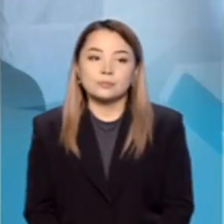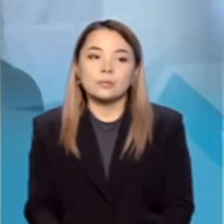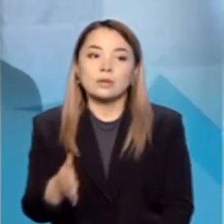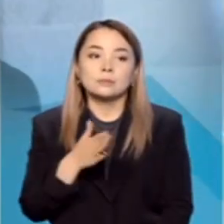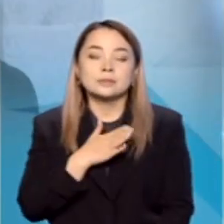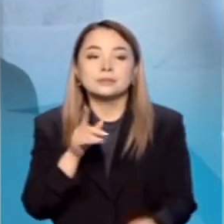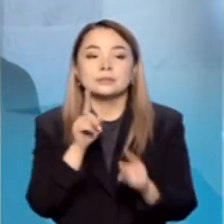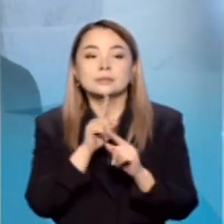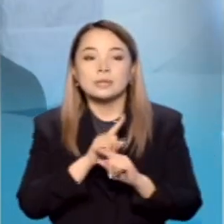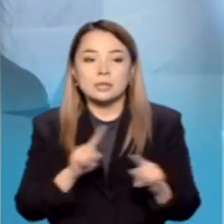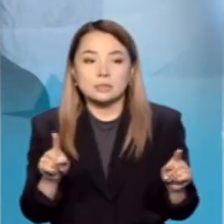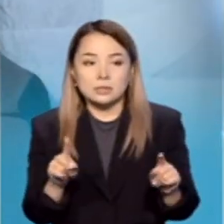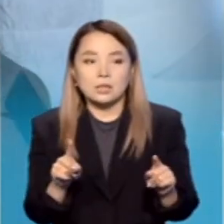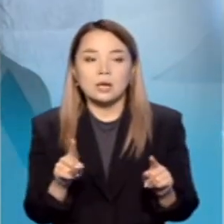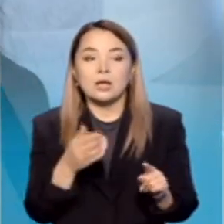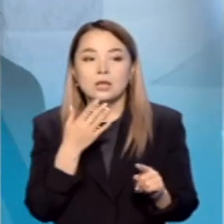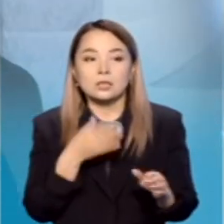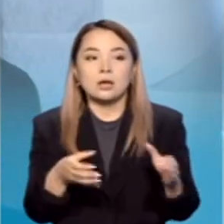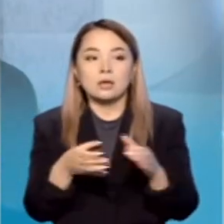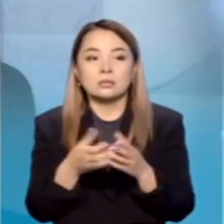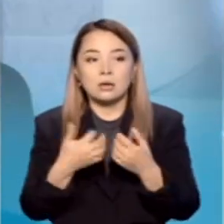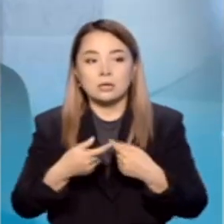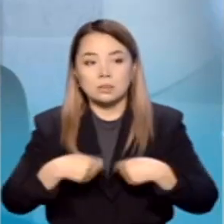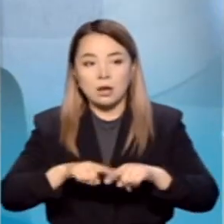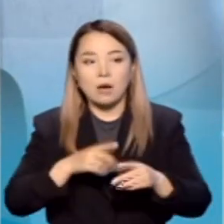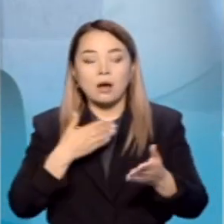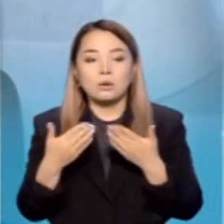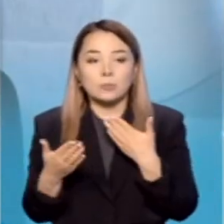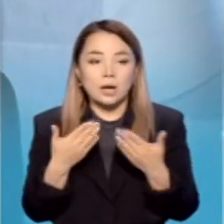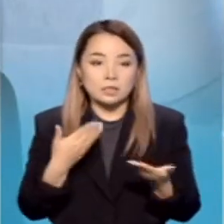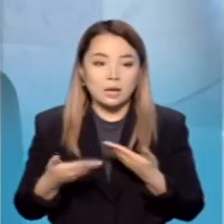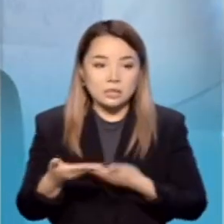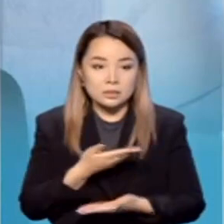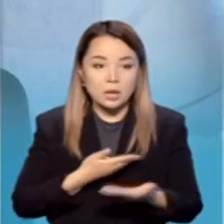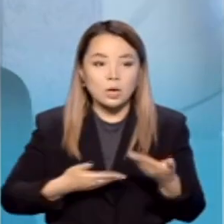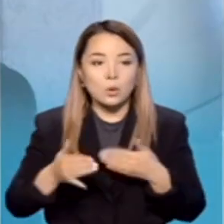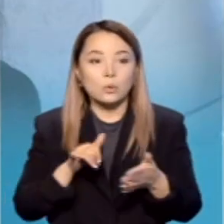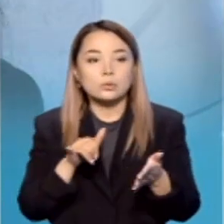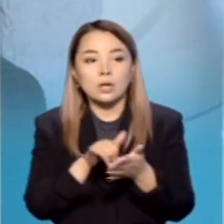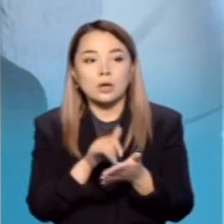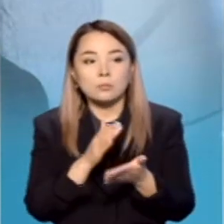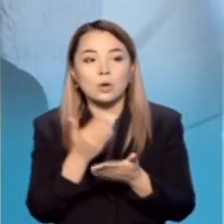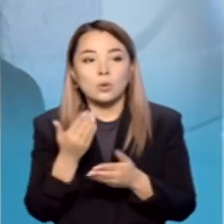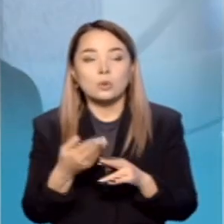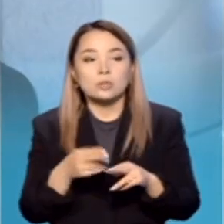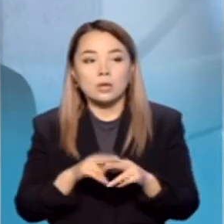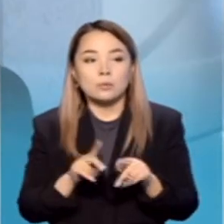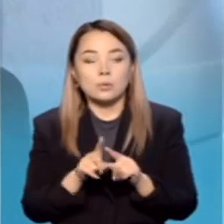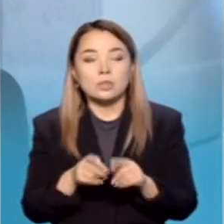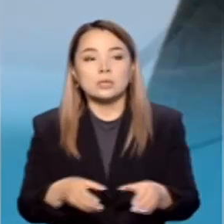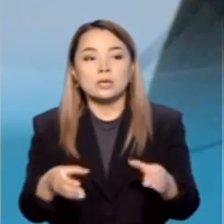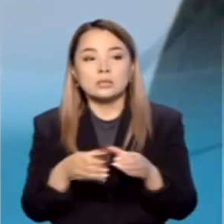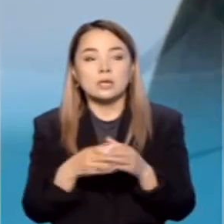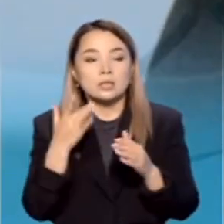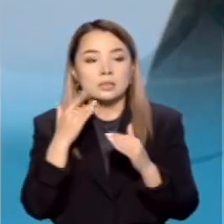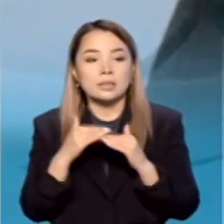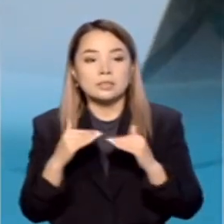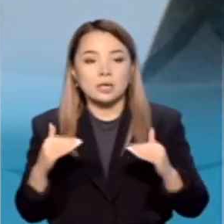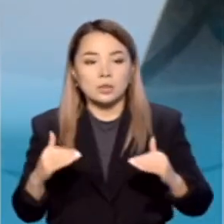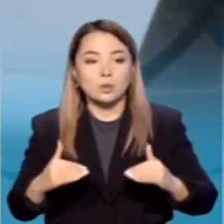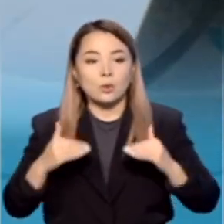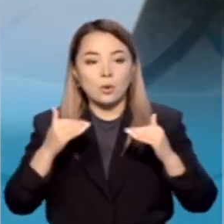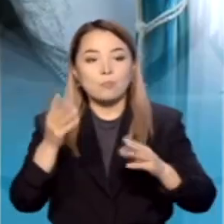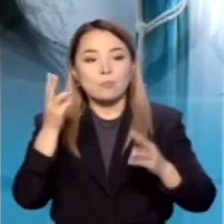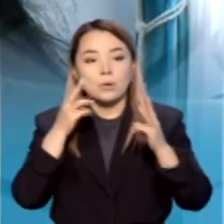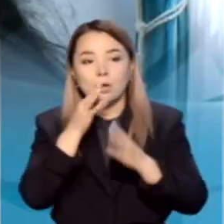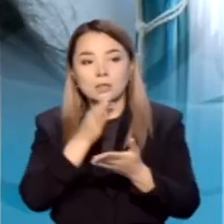бір ерекшелігіміз бұл этносаралық қарым-қатынас орнату, сонымен қатар оны бір конструктивті деңгейге шығару деген